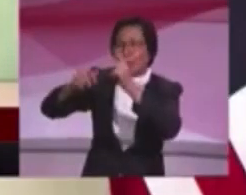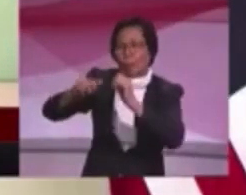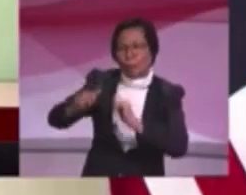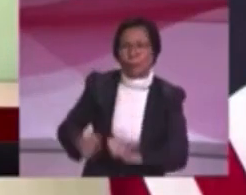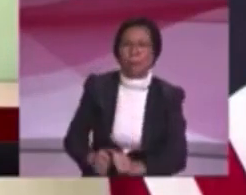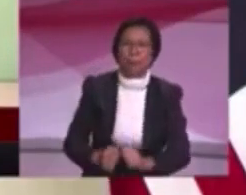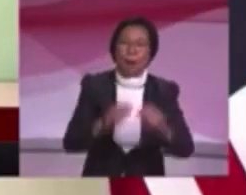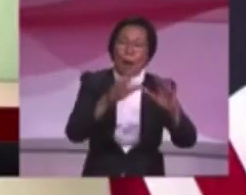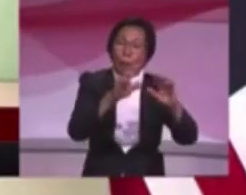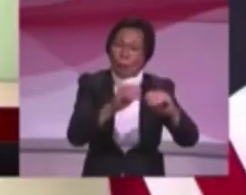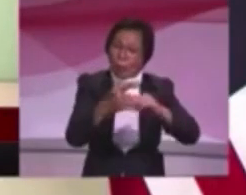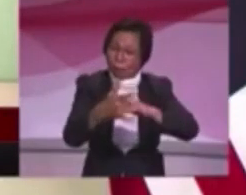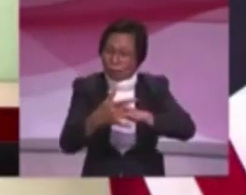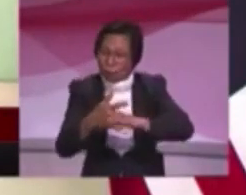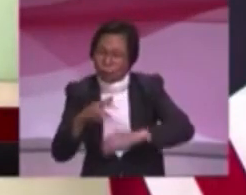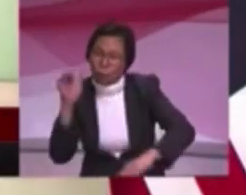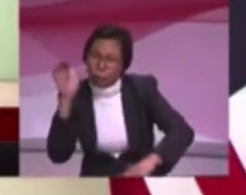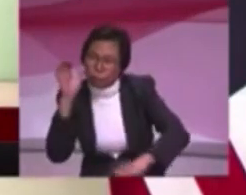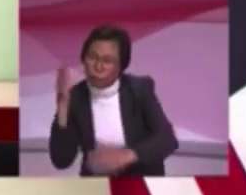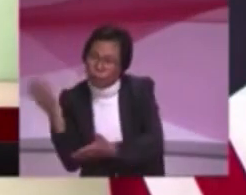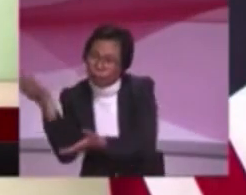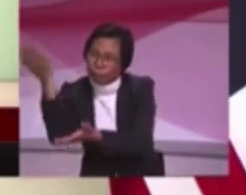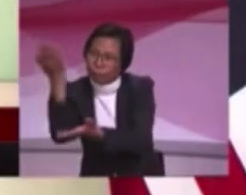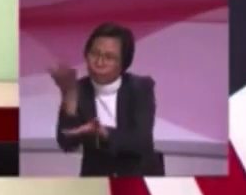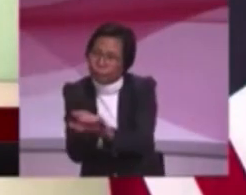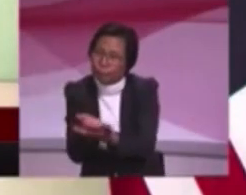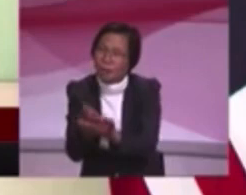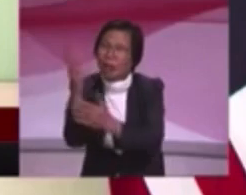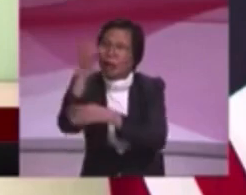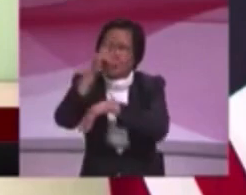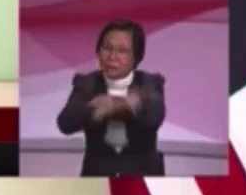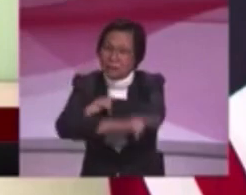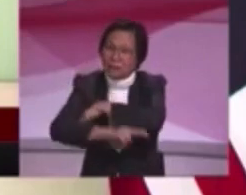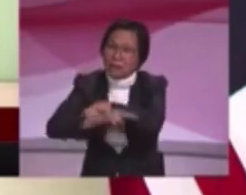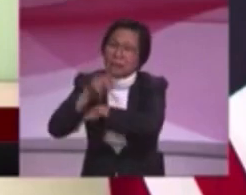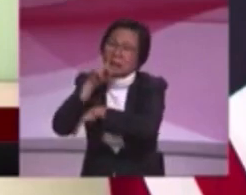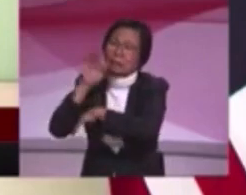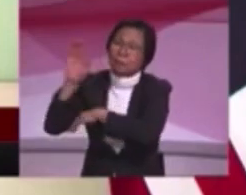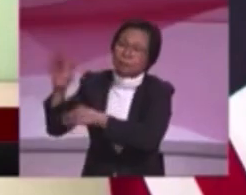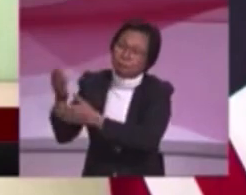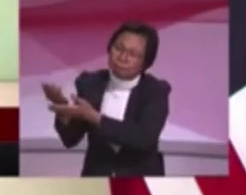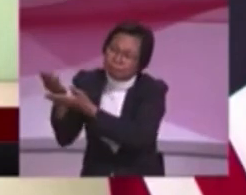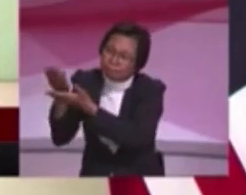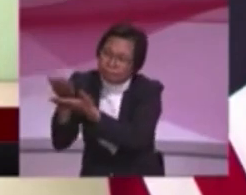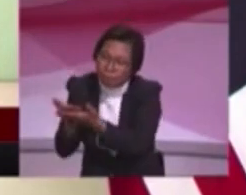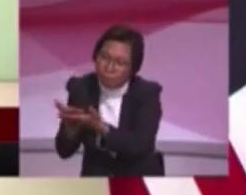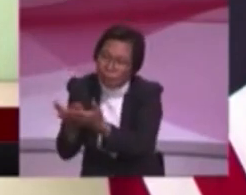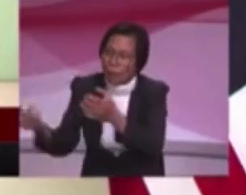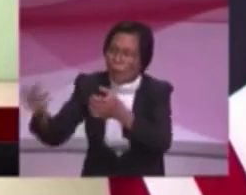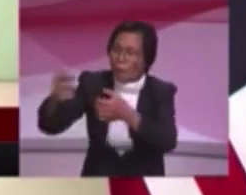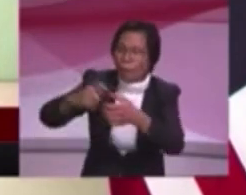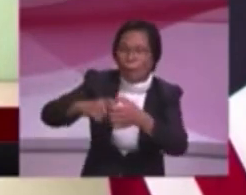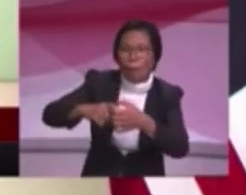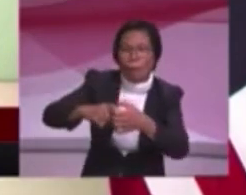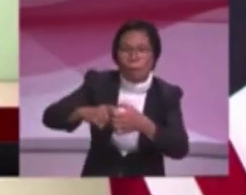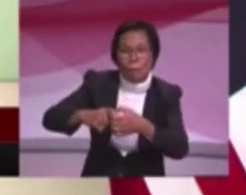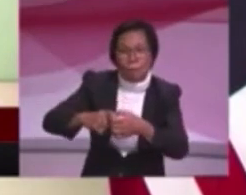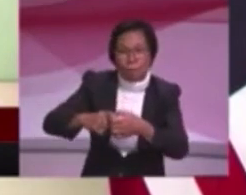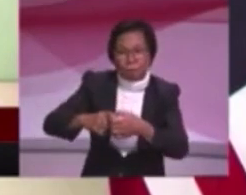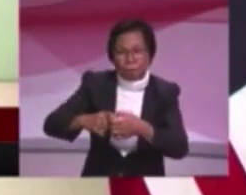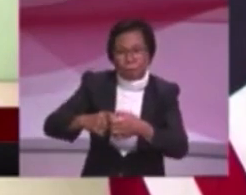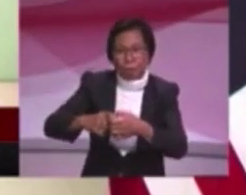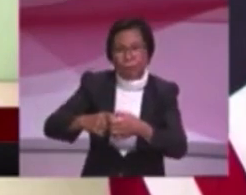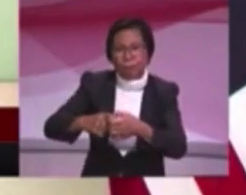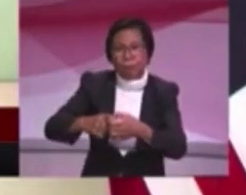Mesyuarat teknikal juga mendengar cadangan daripada pihak kerajaan negeri Kedah mengenai